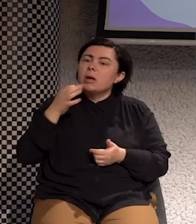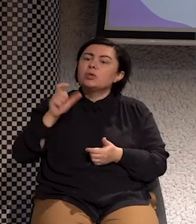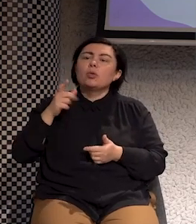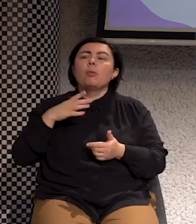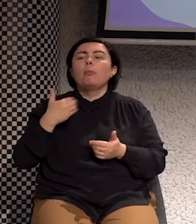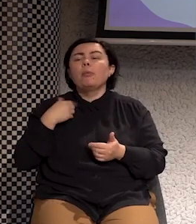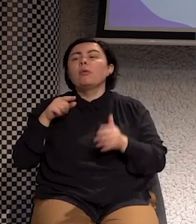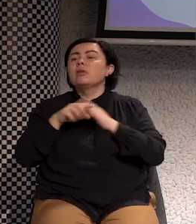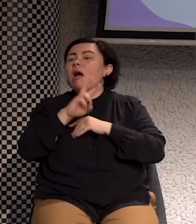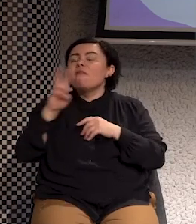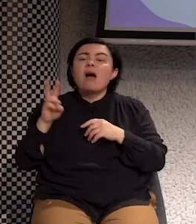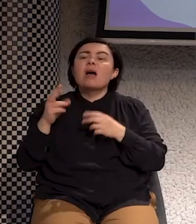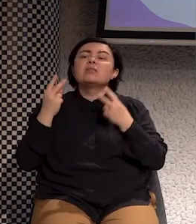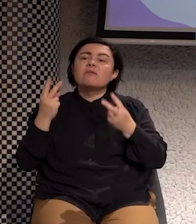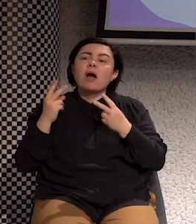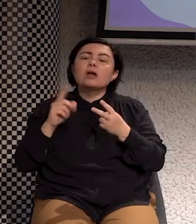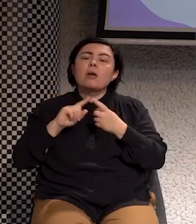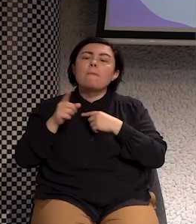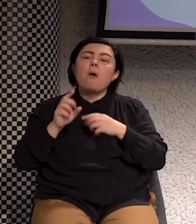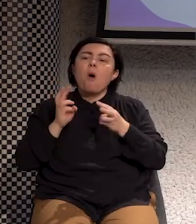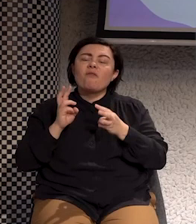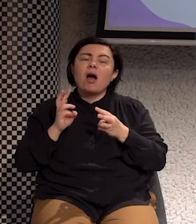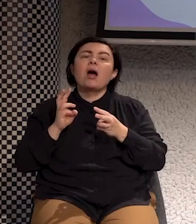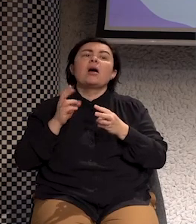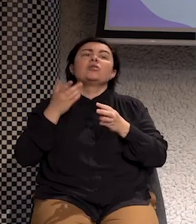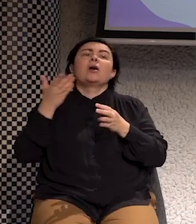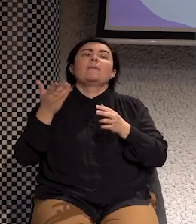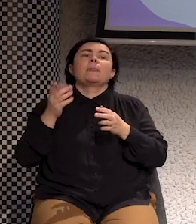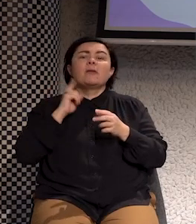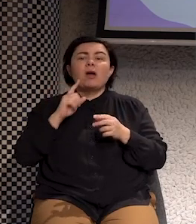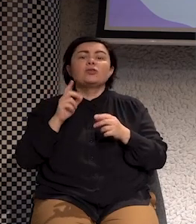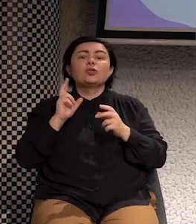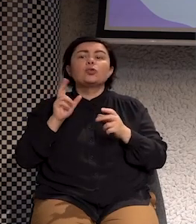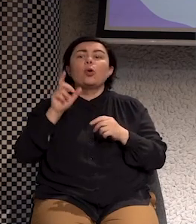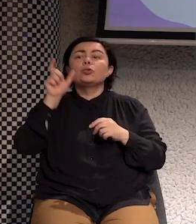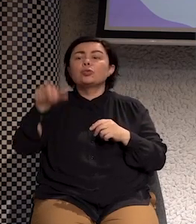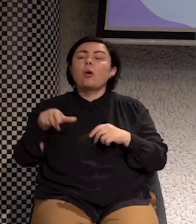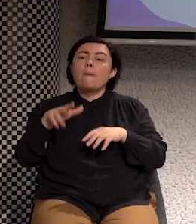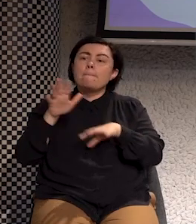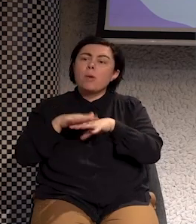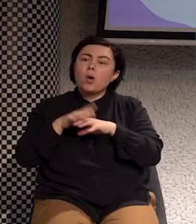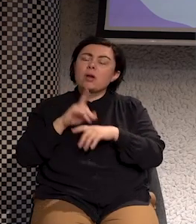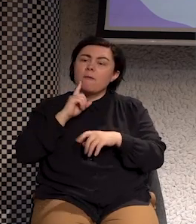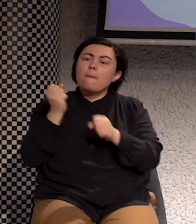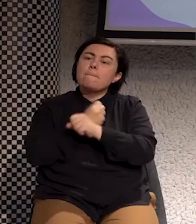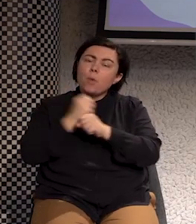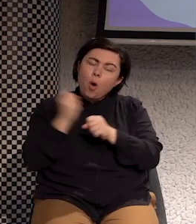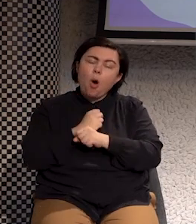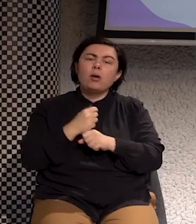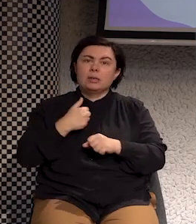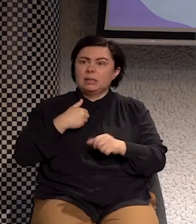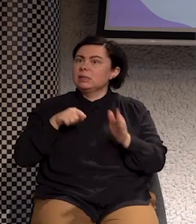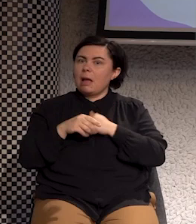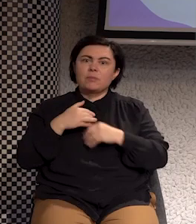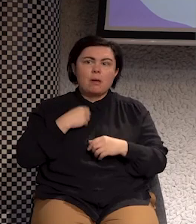nich ważne, co ze sobą zabierają po tych warsztatach, to właśnie ważne jest dla nich to, że ktoś ich potraktował serio. I dla mnie to jest takie bardzo